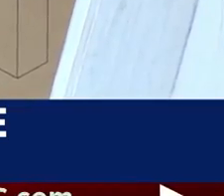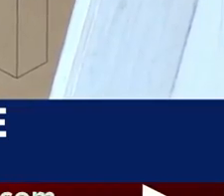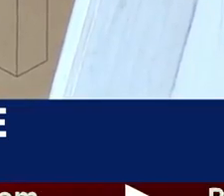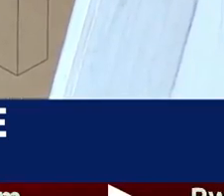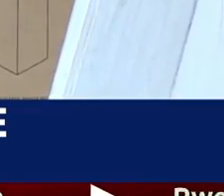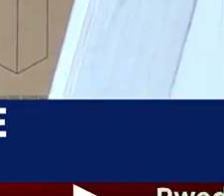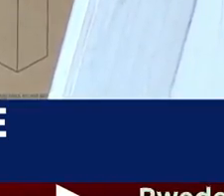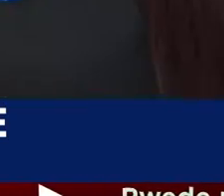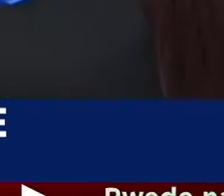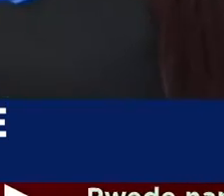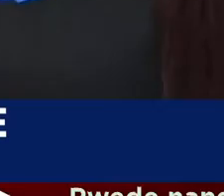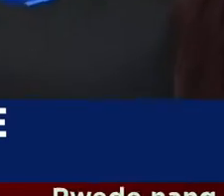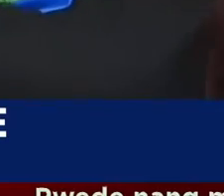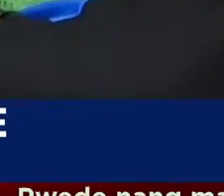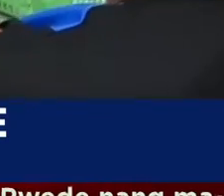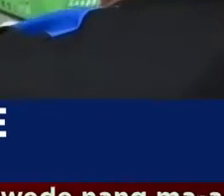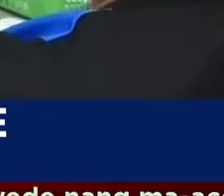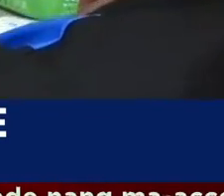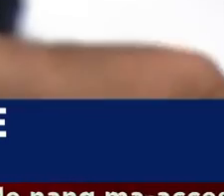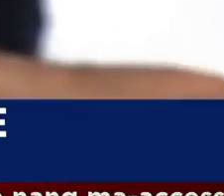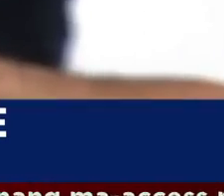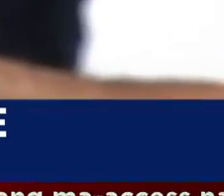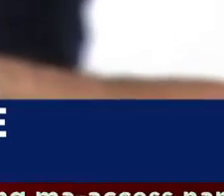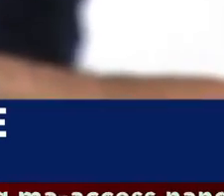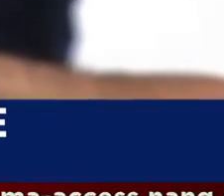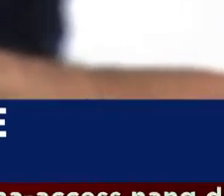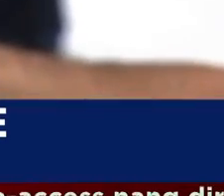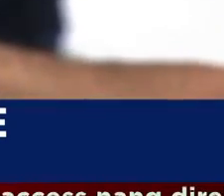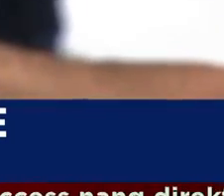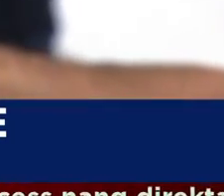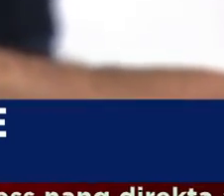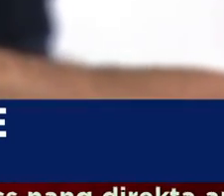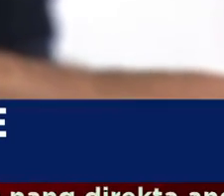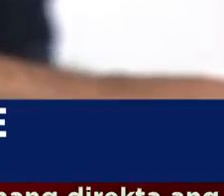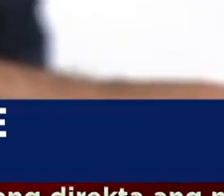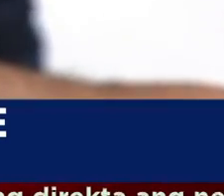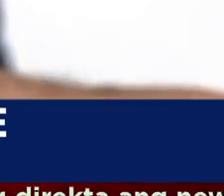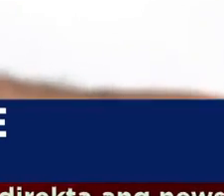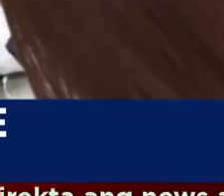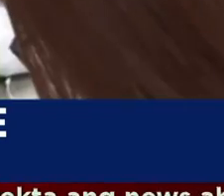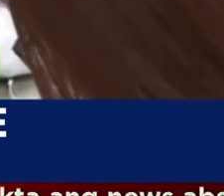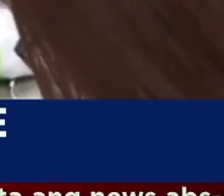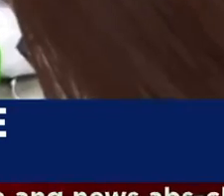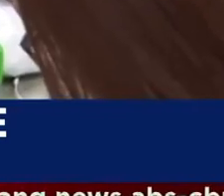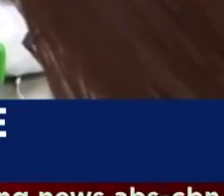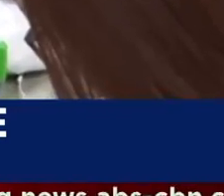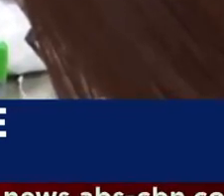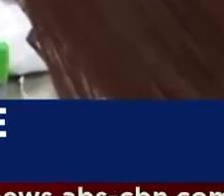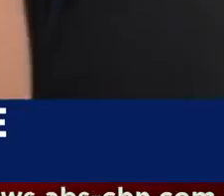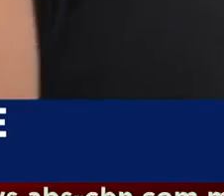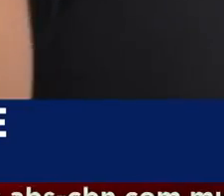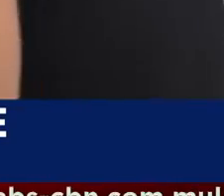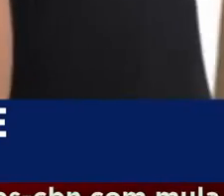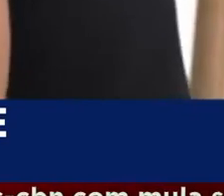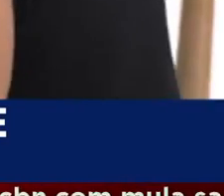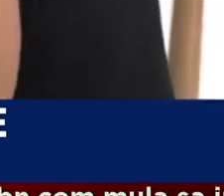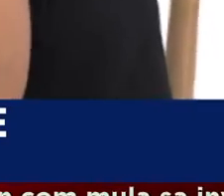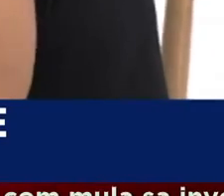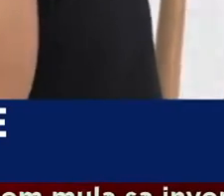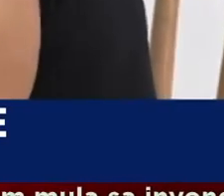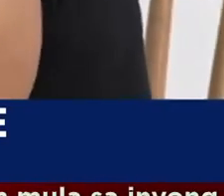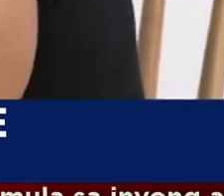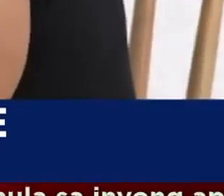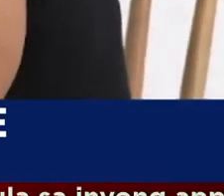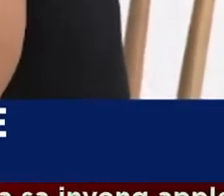I hope hindi mangyayari yan because those are projections at pwede nating mapipigilan yan by allowing ourselves to get